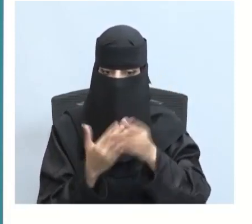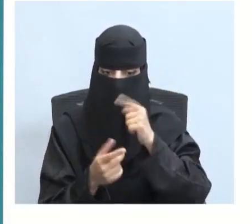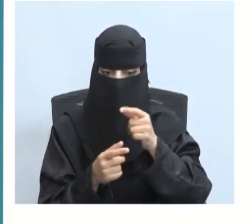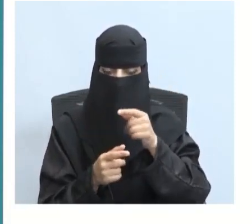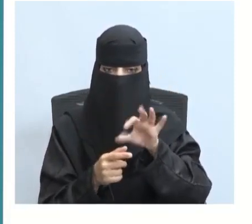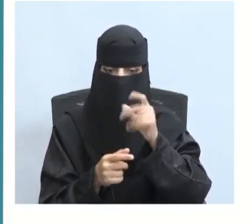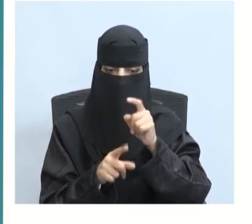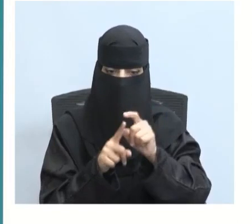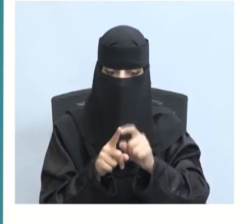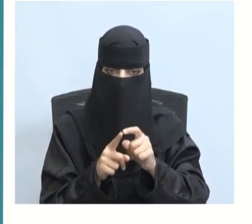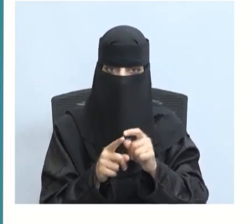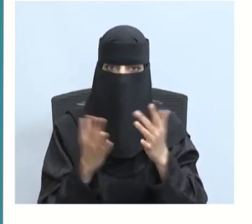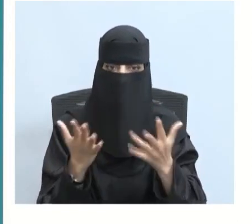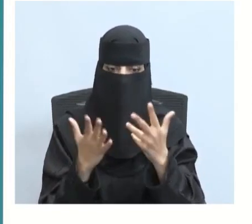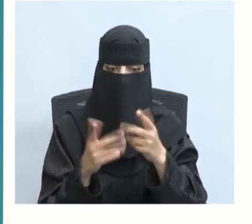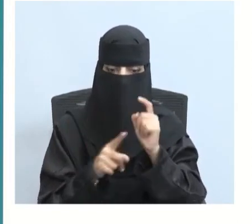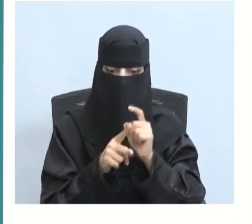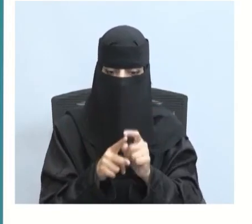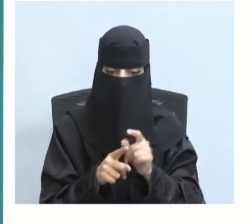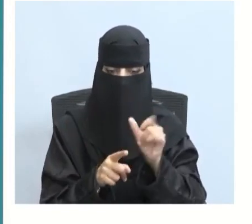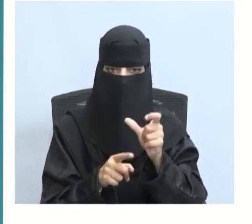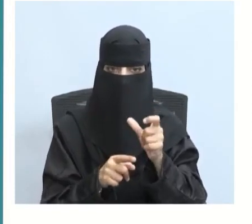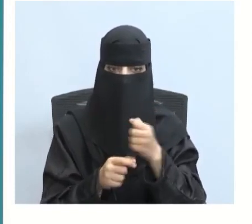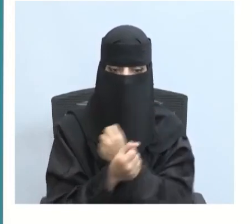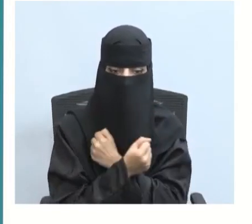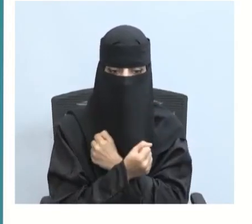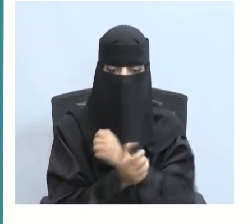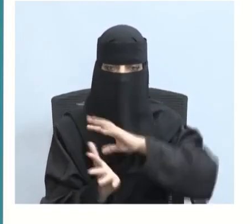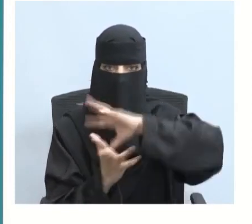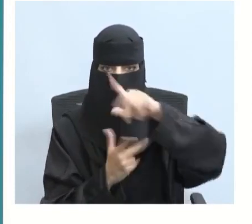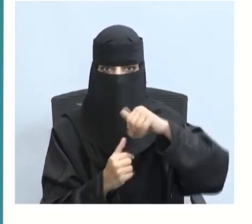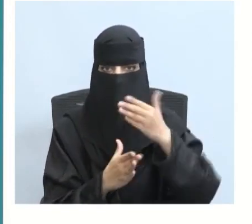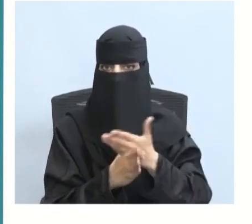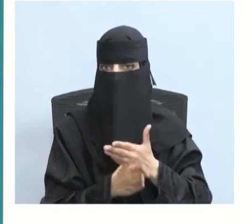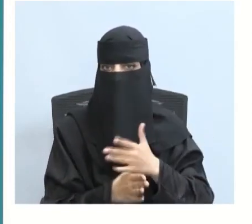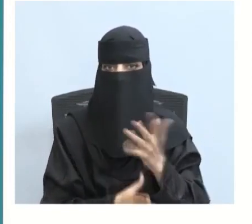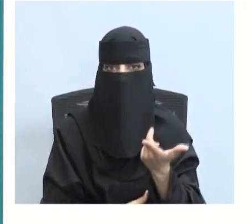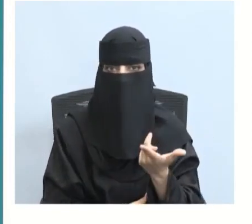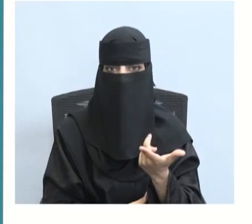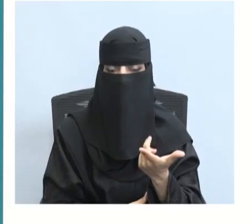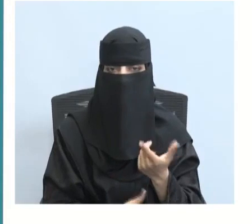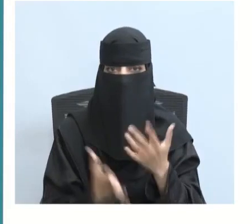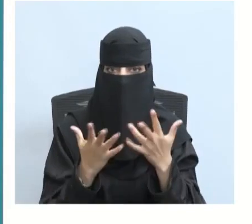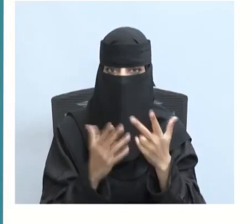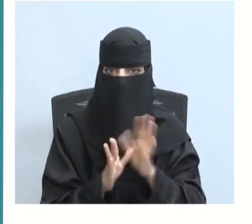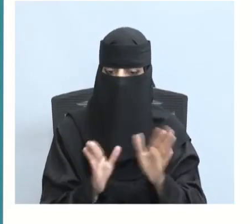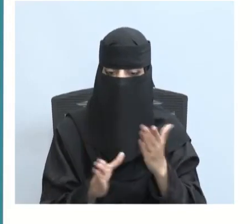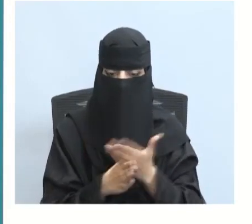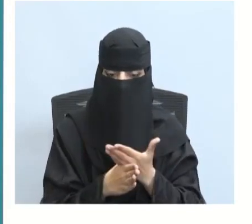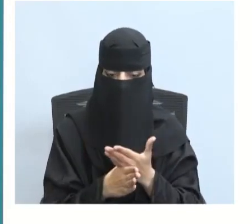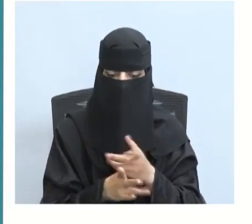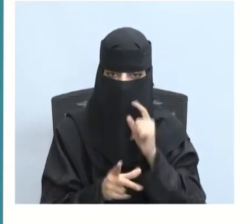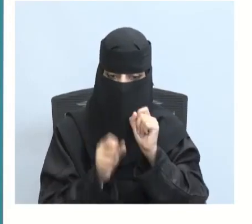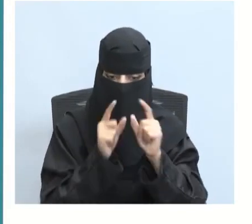تشكل فقط نسبه 18% من مصادر الطاقه العالميه لماذا يا ترى لان